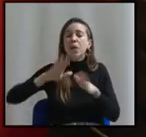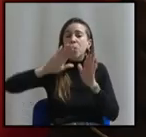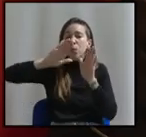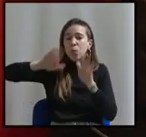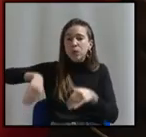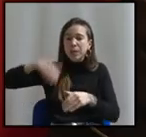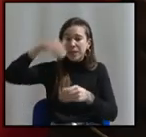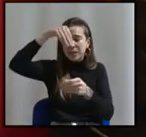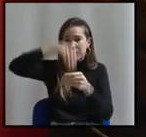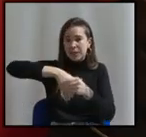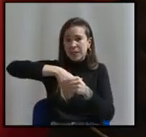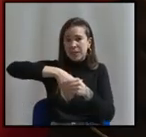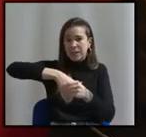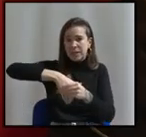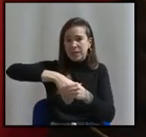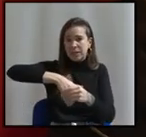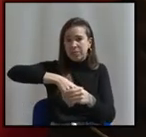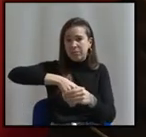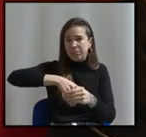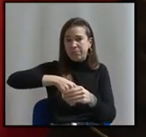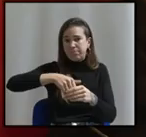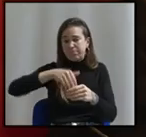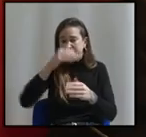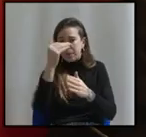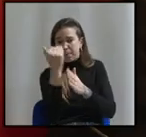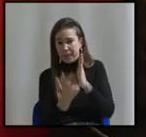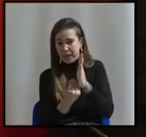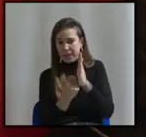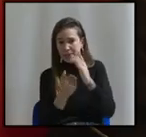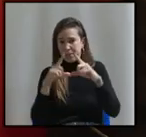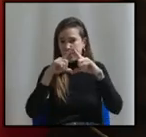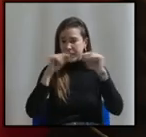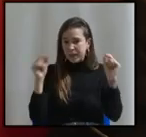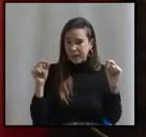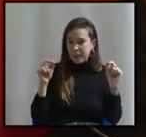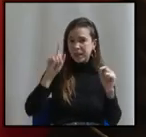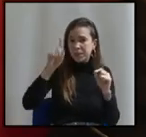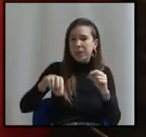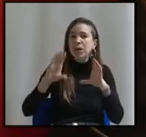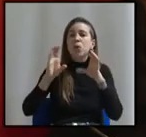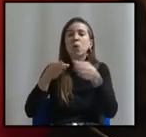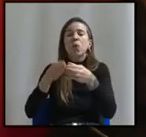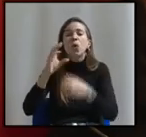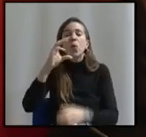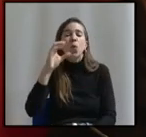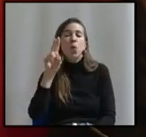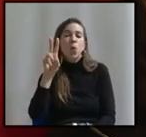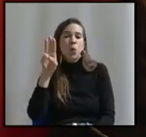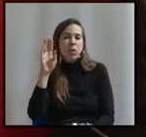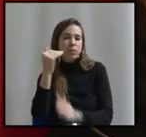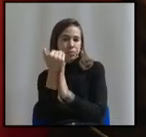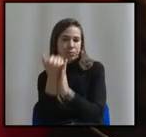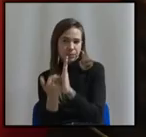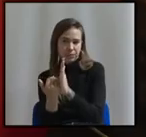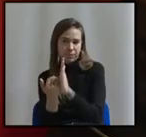eleccions municipals, amb els vots que va perdre Esquerra Republicana, amb els vots que va perdre la CUP, i l'Arnau Mardic